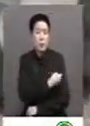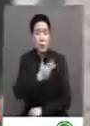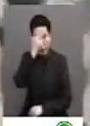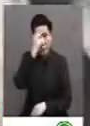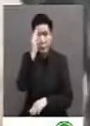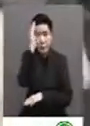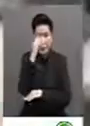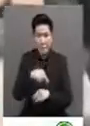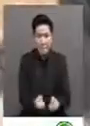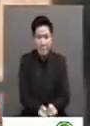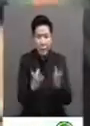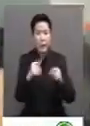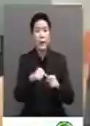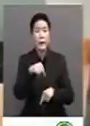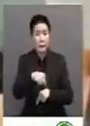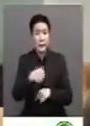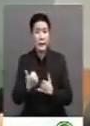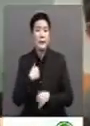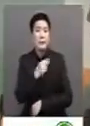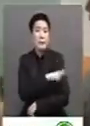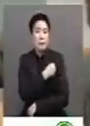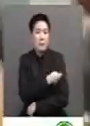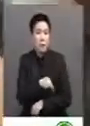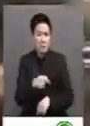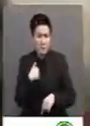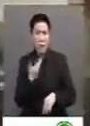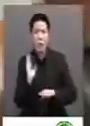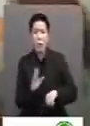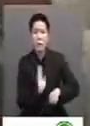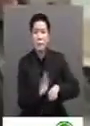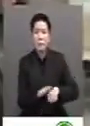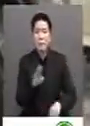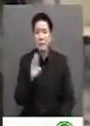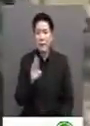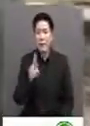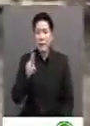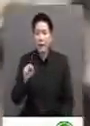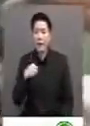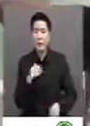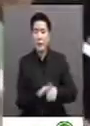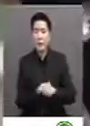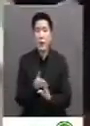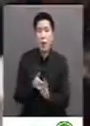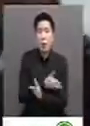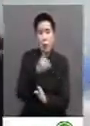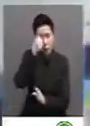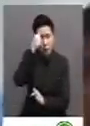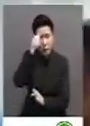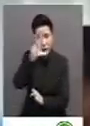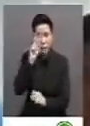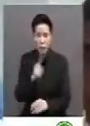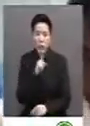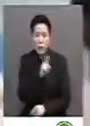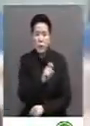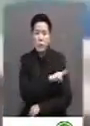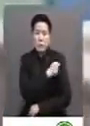ล้าค่ะแล้วก็มีกระแสบอกว่าโรงพยาบาลได้รับคำเตือนจาก BRN ล่วงหน้า3วันว่าต้องไปตรวจสอบจากโรงพยาบา